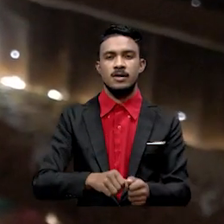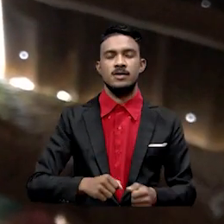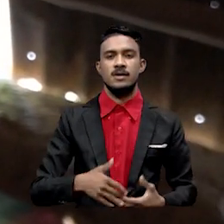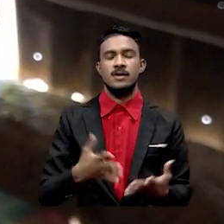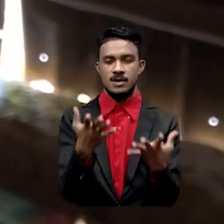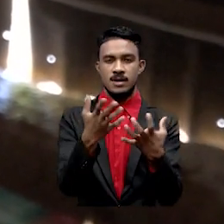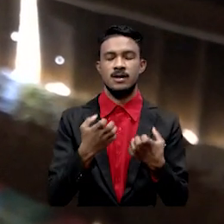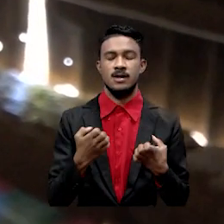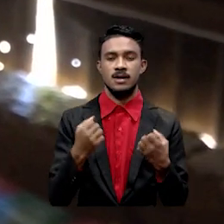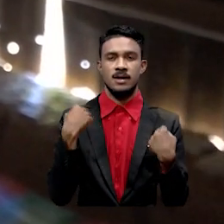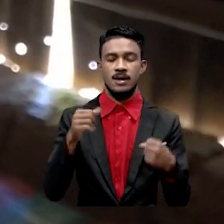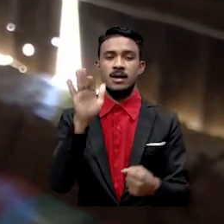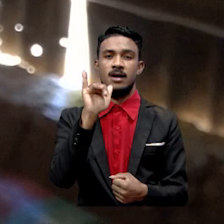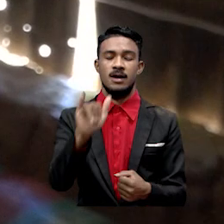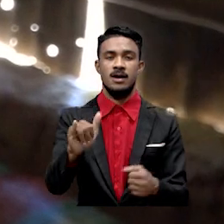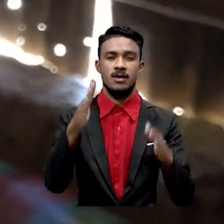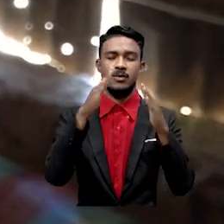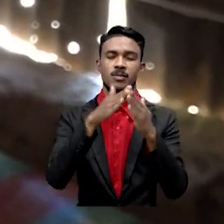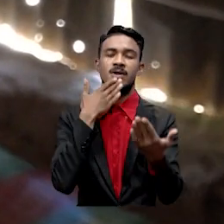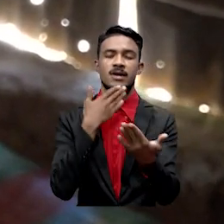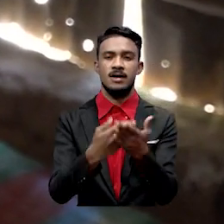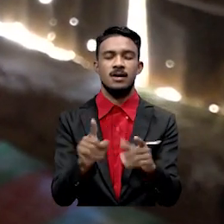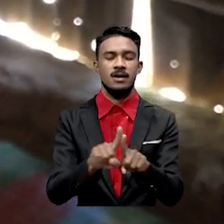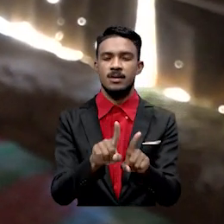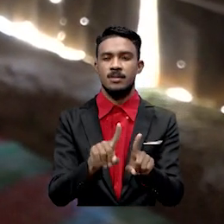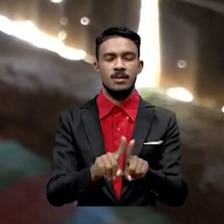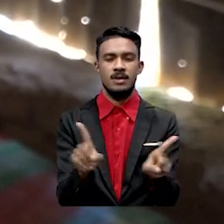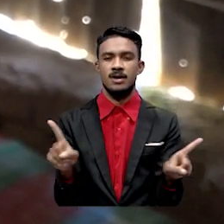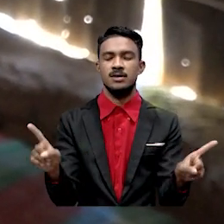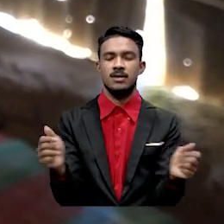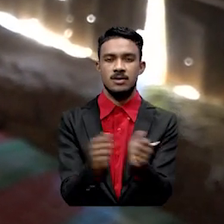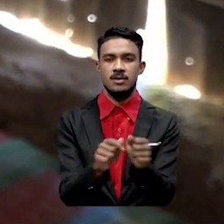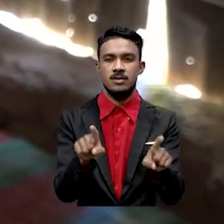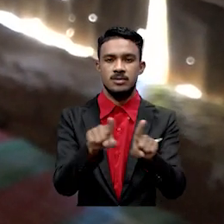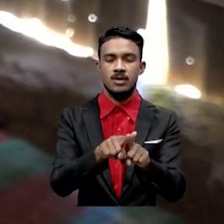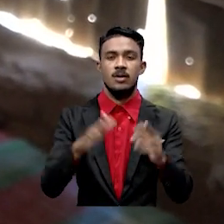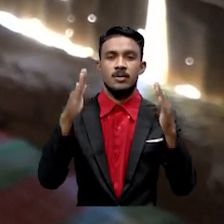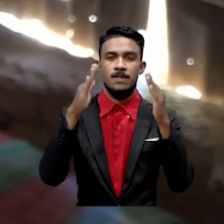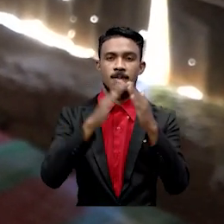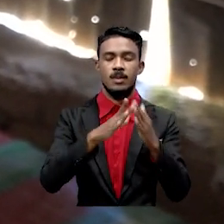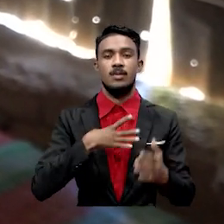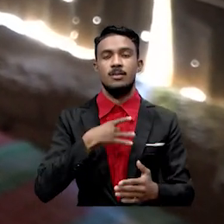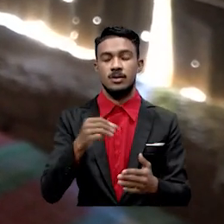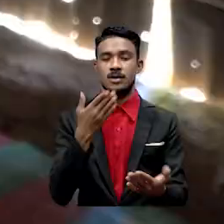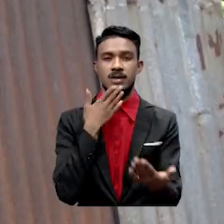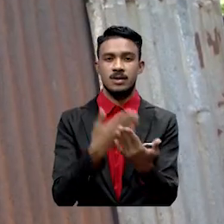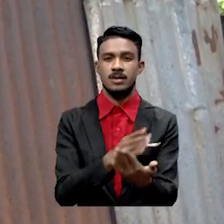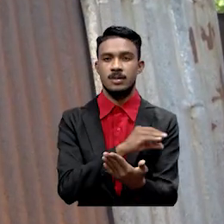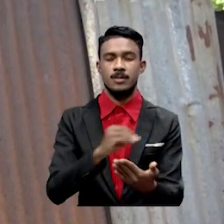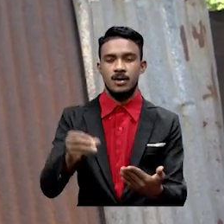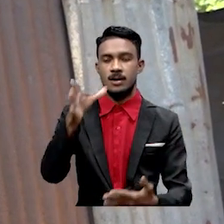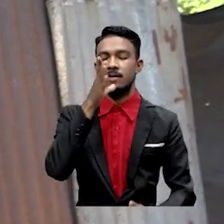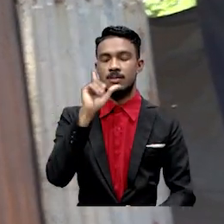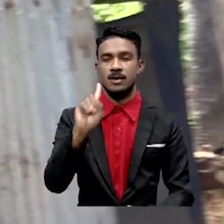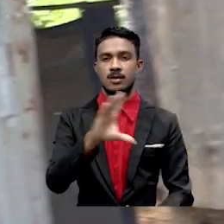kela iha uma dignu ida, maske lahanesan ho vizinu sira nebehela iha uma mutin. Maske inang ho oang ruane iha